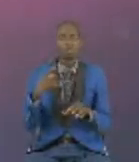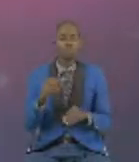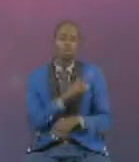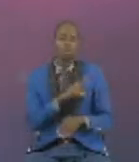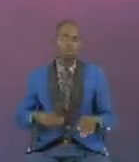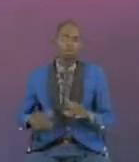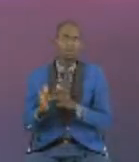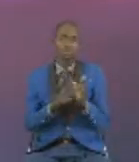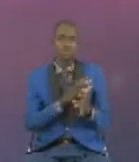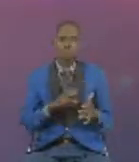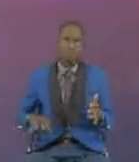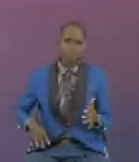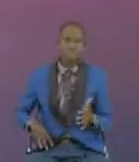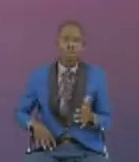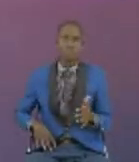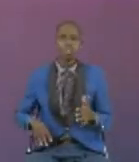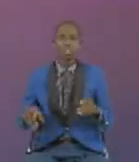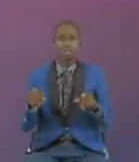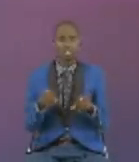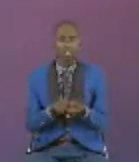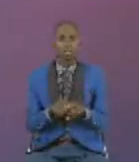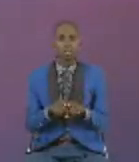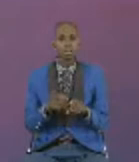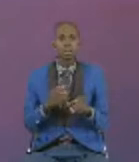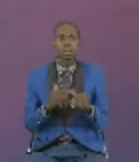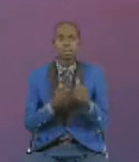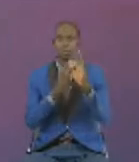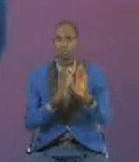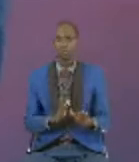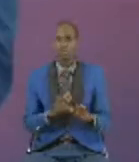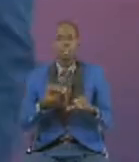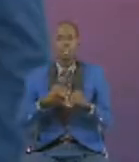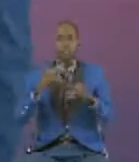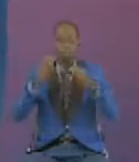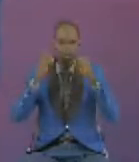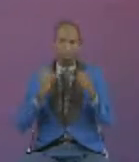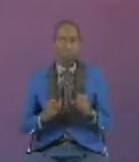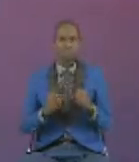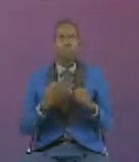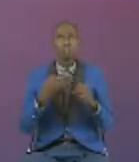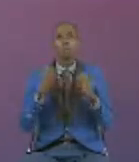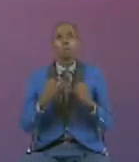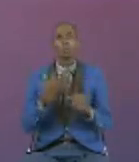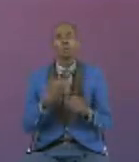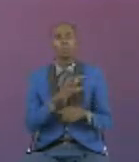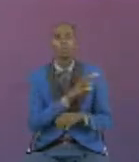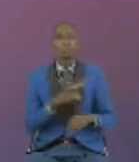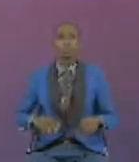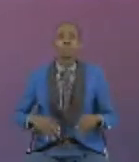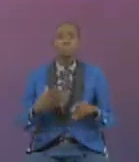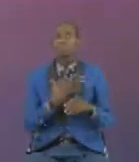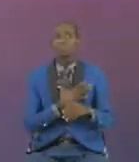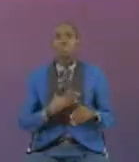des disciples et des apôtres, comme ils servaient dans la force et dans la puissance de Christ. Et comme